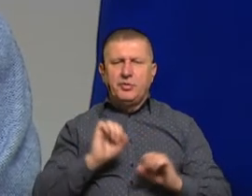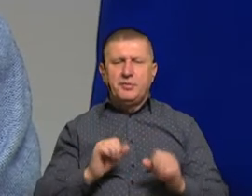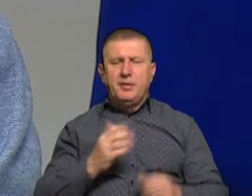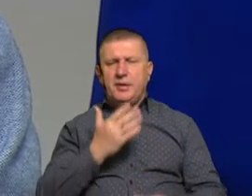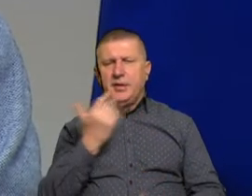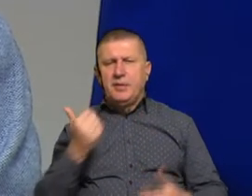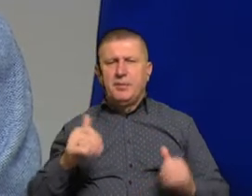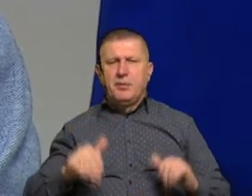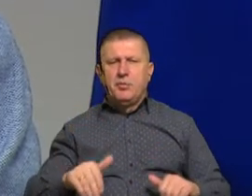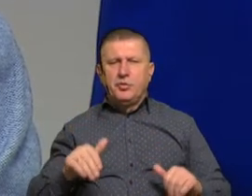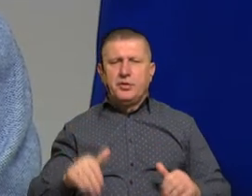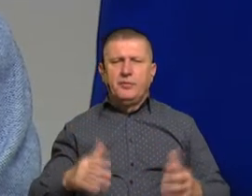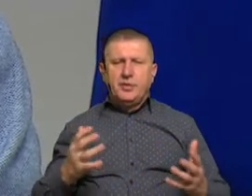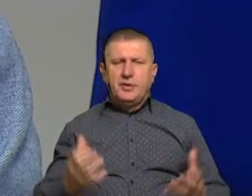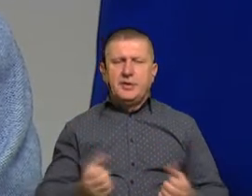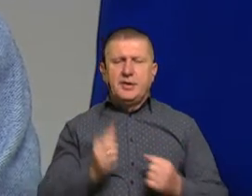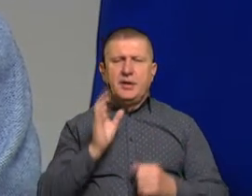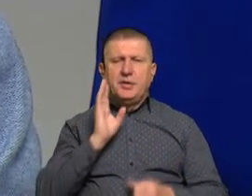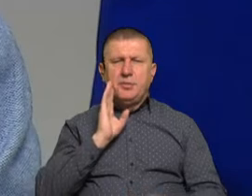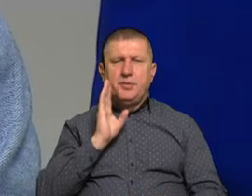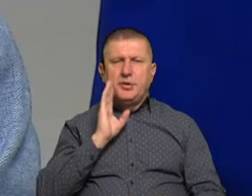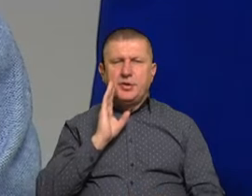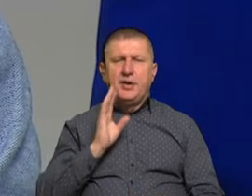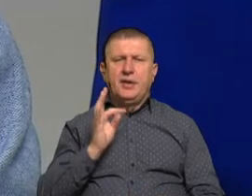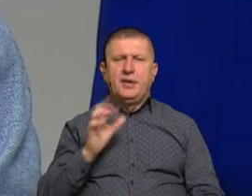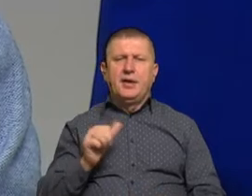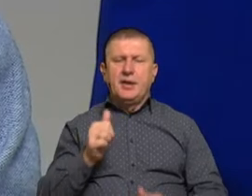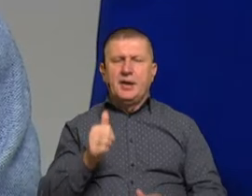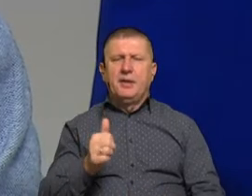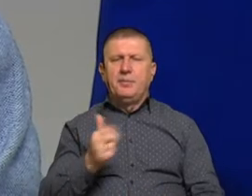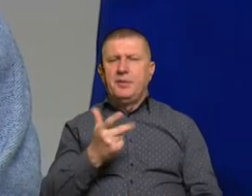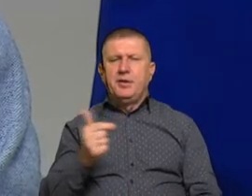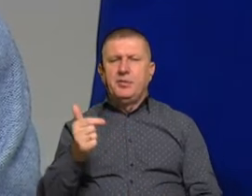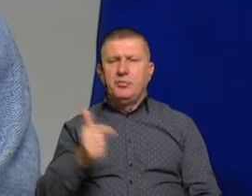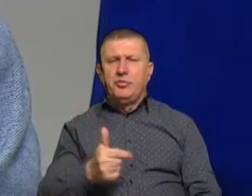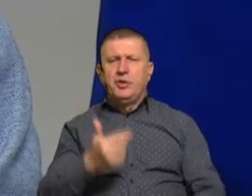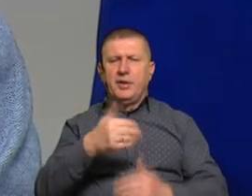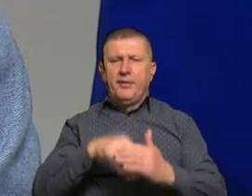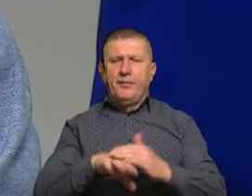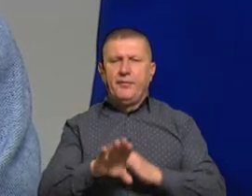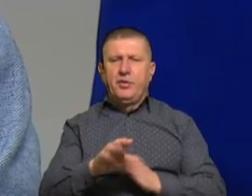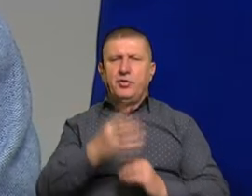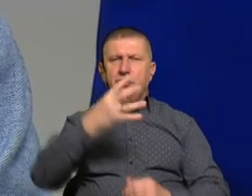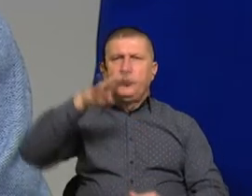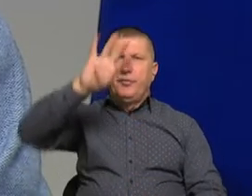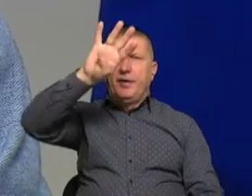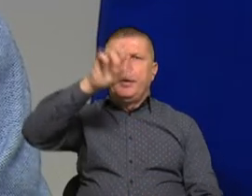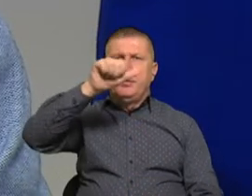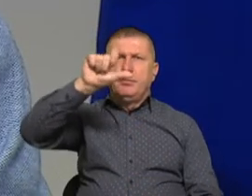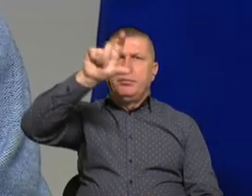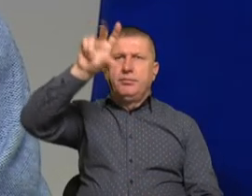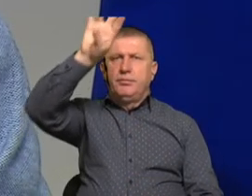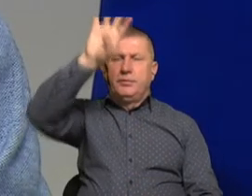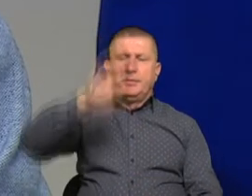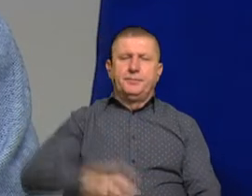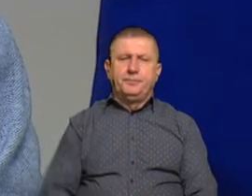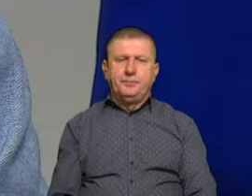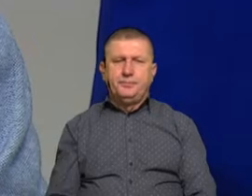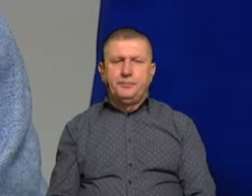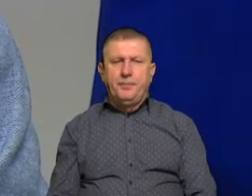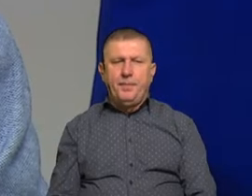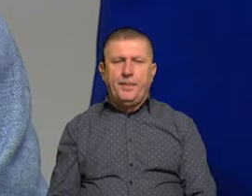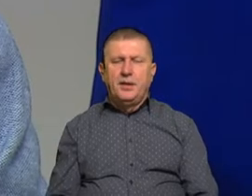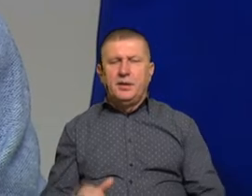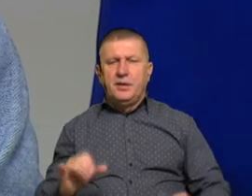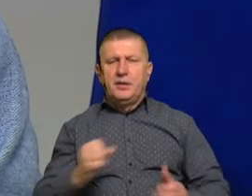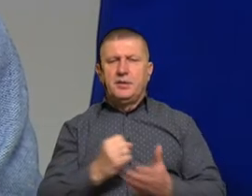ma możliwości, żeby znaleźć jej mieszkanie tak, żeby nie musiała wychodzić na czwarte piętro. Nie ma takiej możliwości.